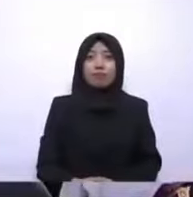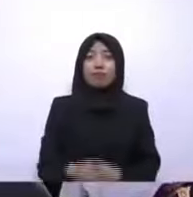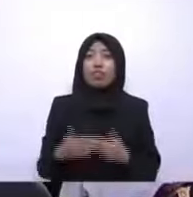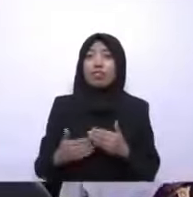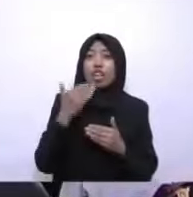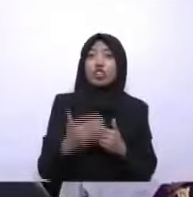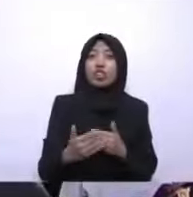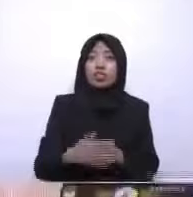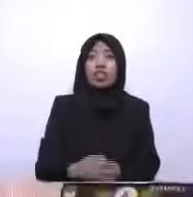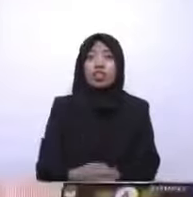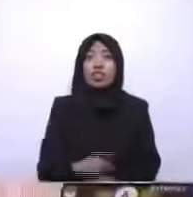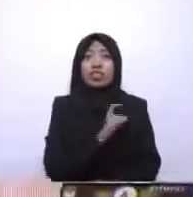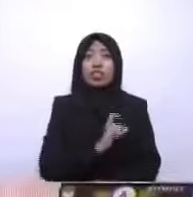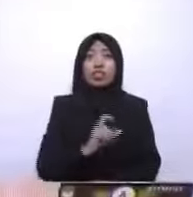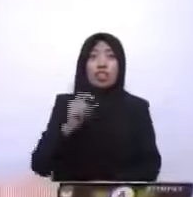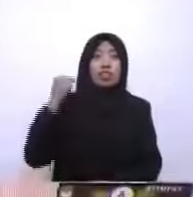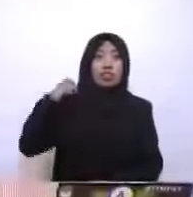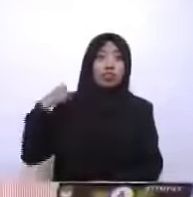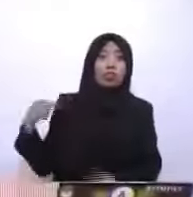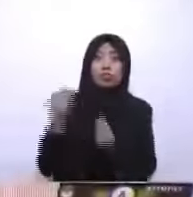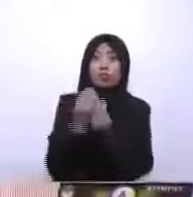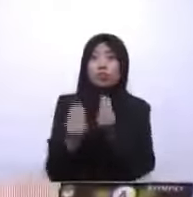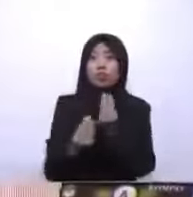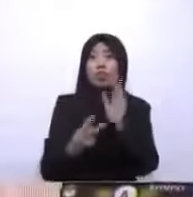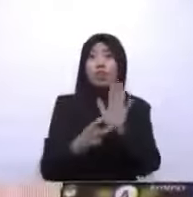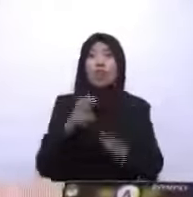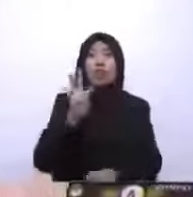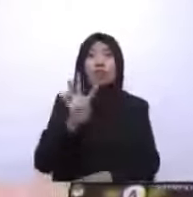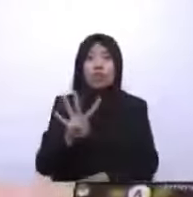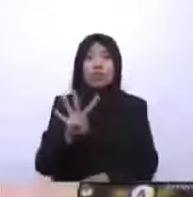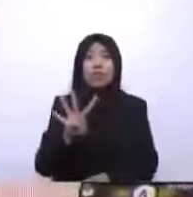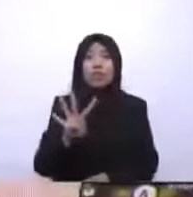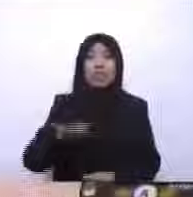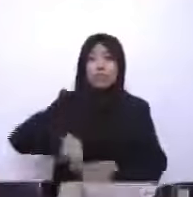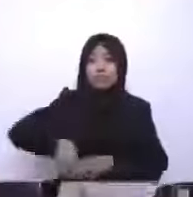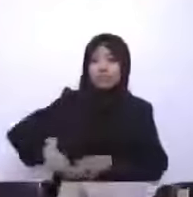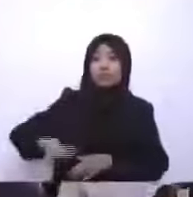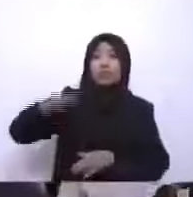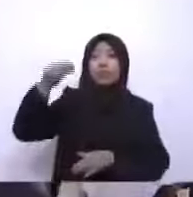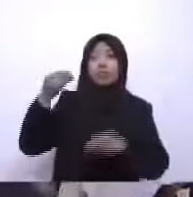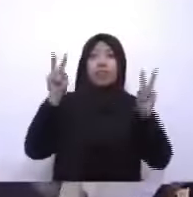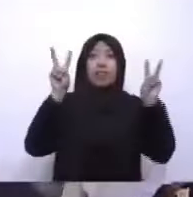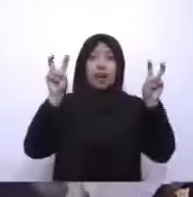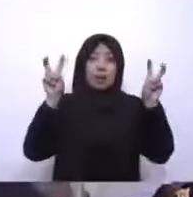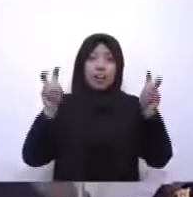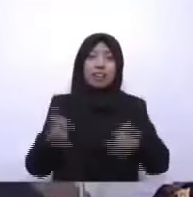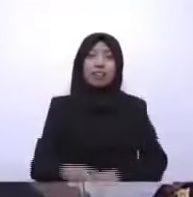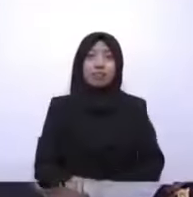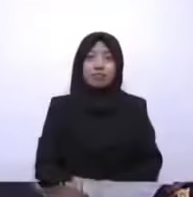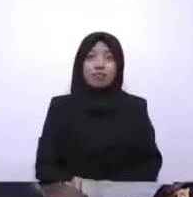Selanjutnya dipersilakan kepada calon wakil gubernur nomor urut 4 untuk mengambil kode subtema dari wadah kaca.